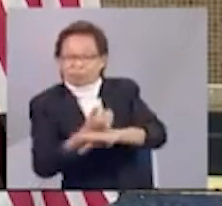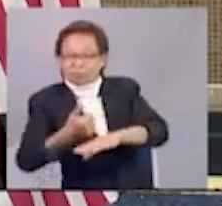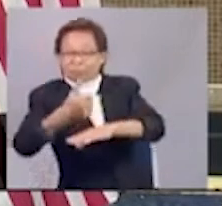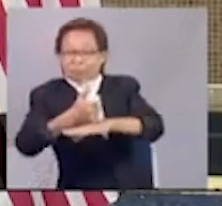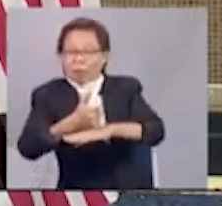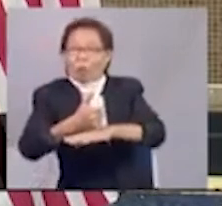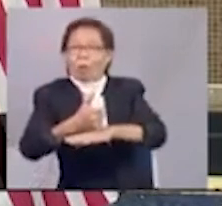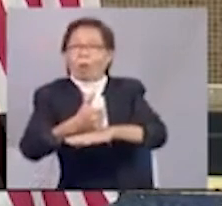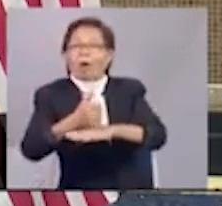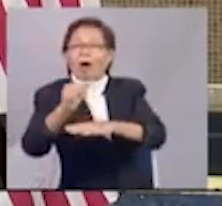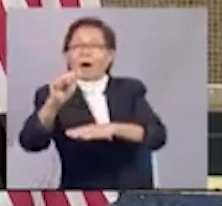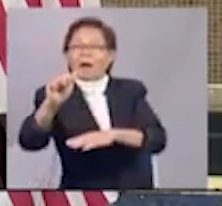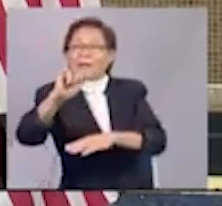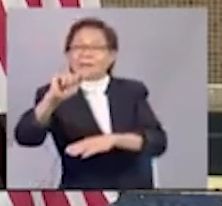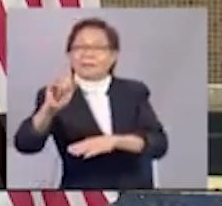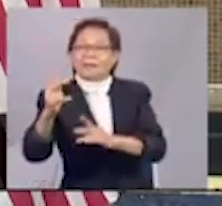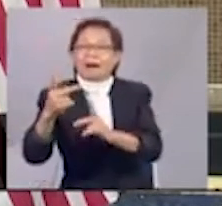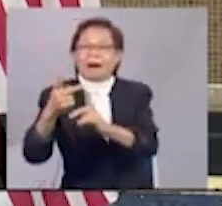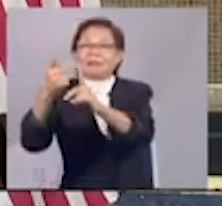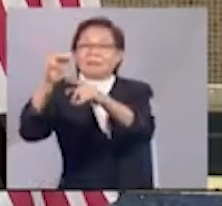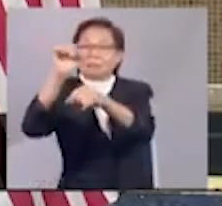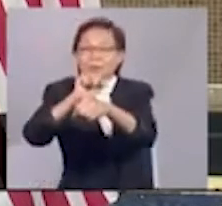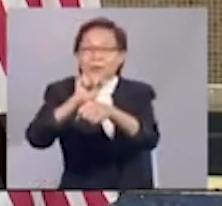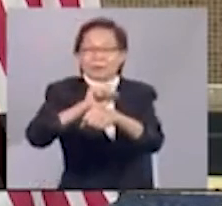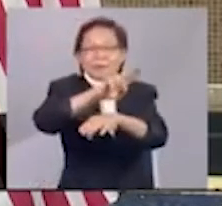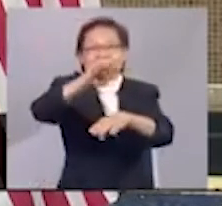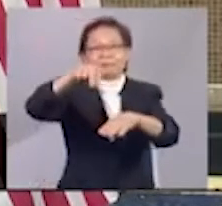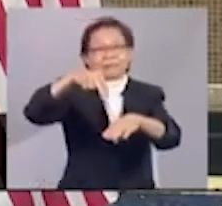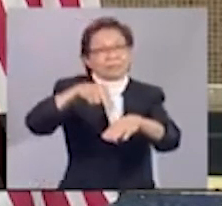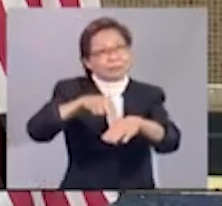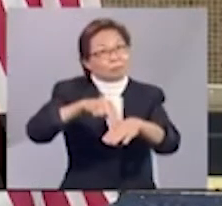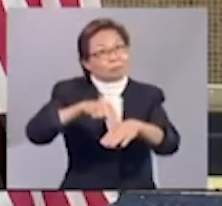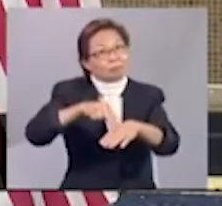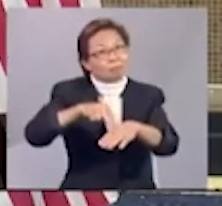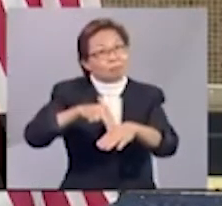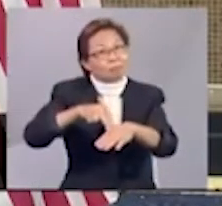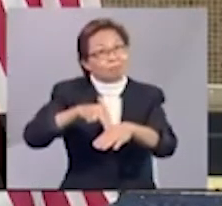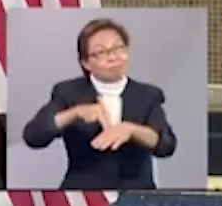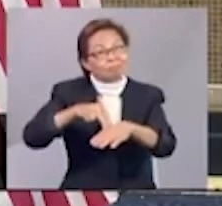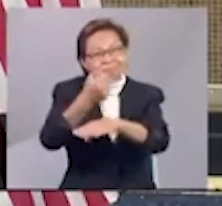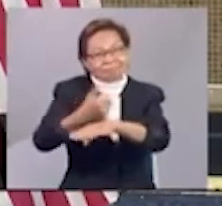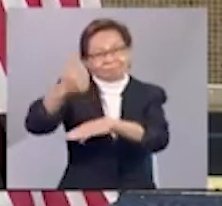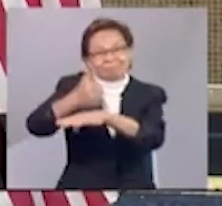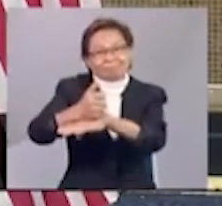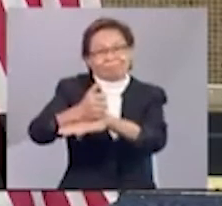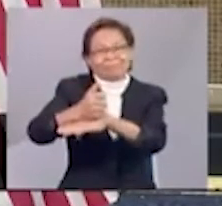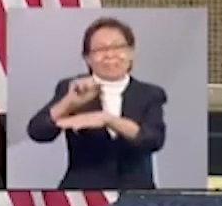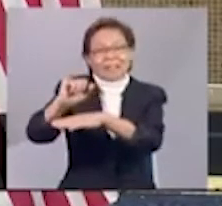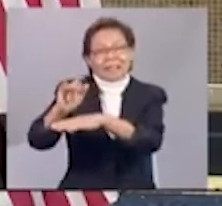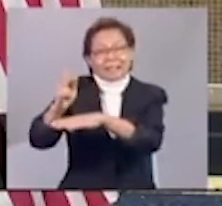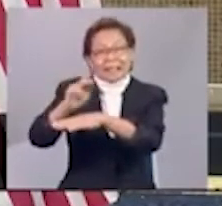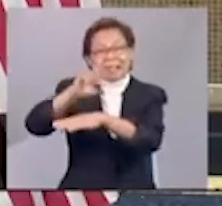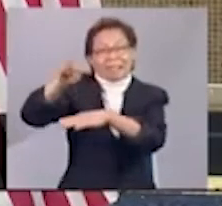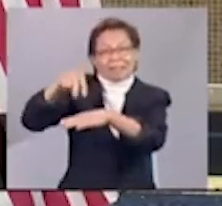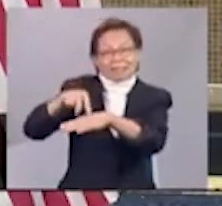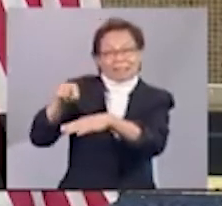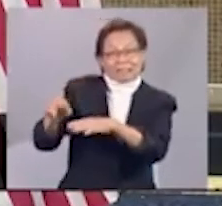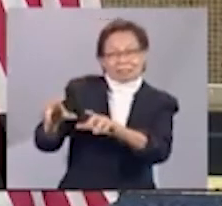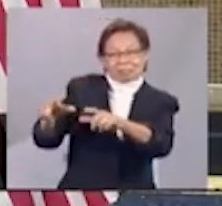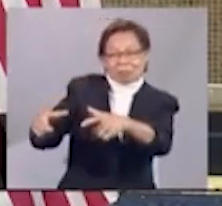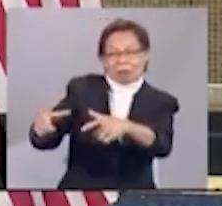sebuah jawatankuasa khas pekerjaan nasional Hai Jawa Tengah sini akan